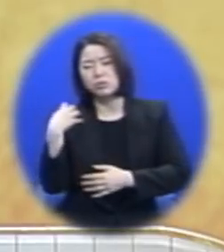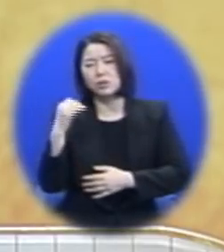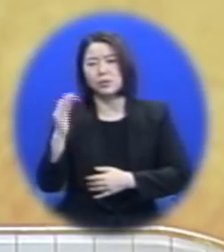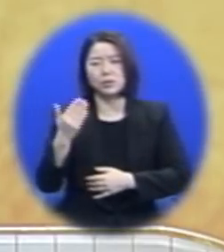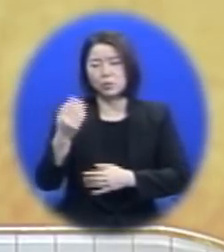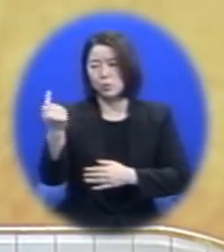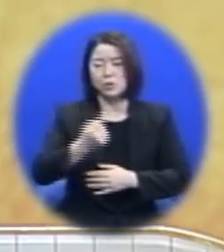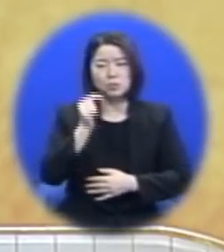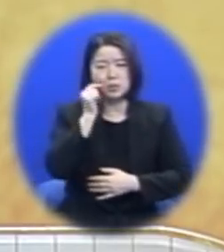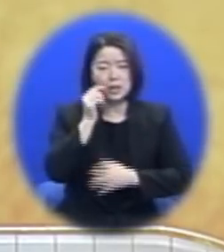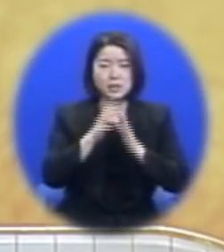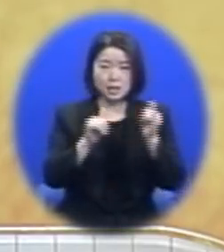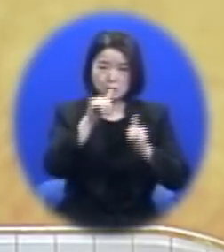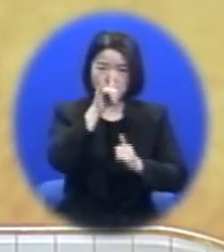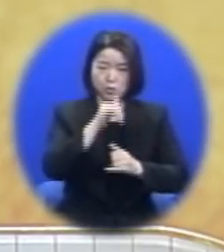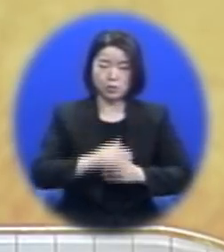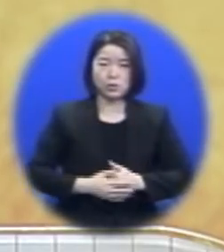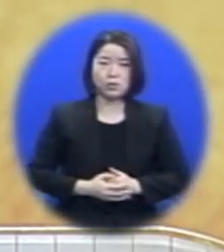있어요.